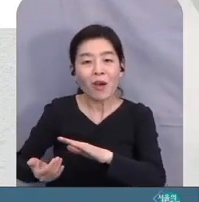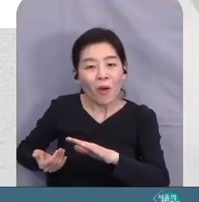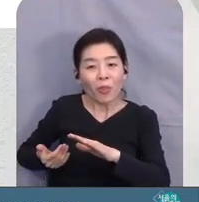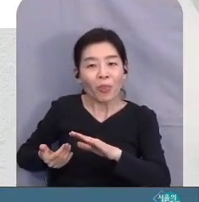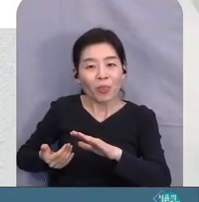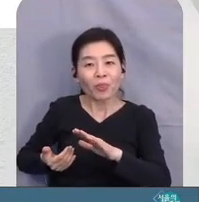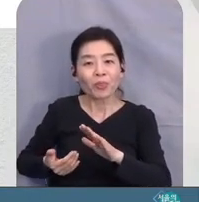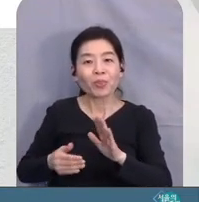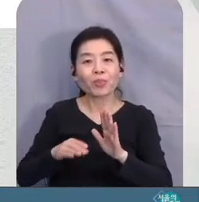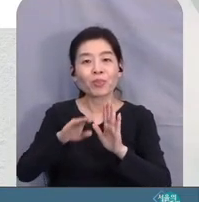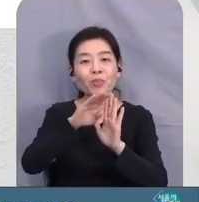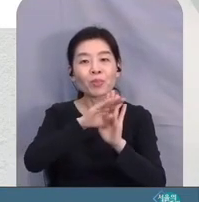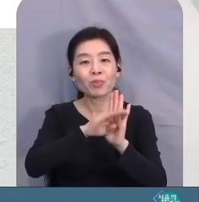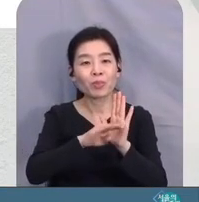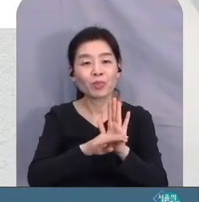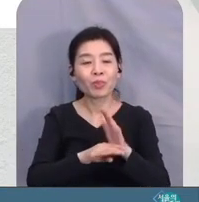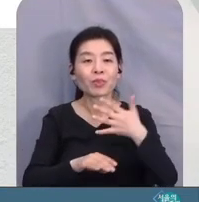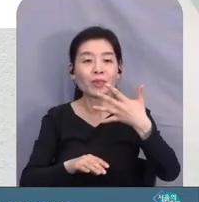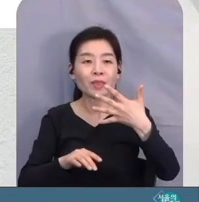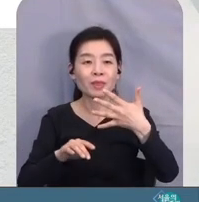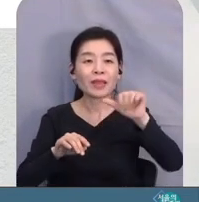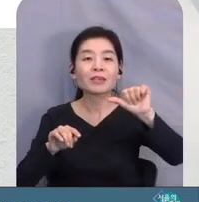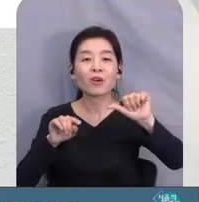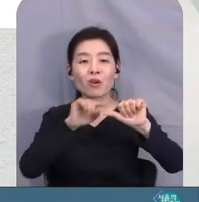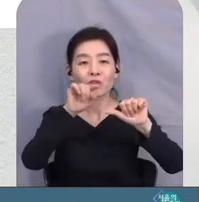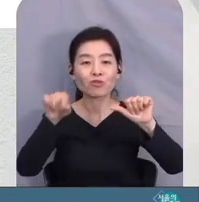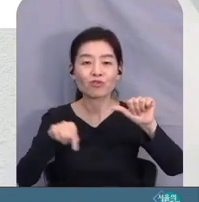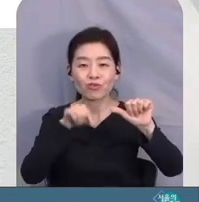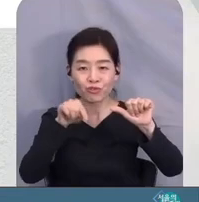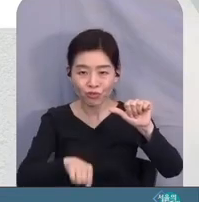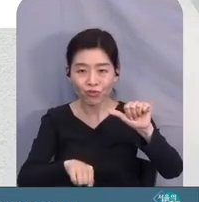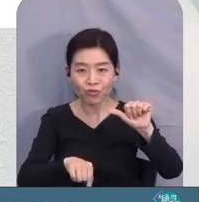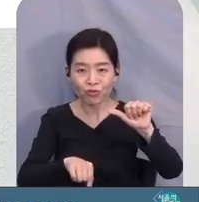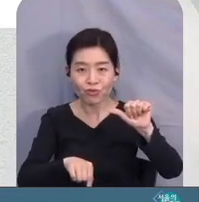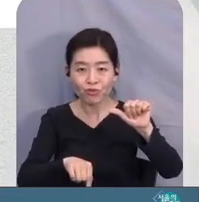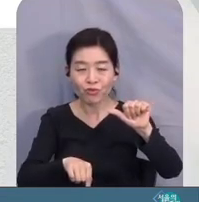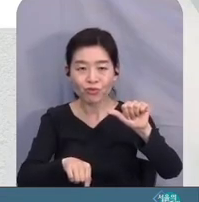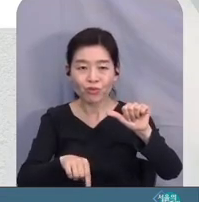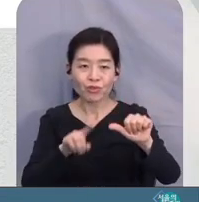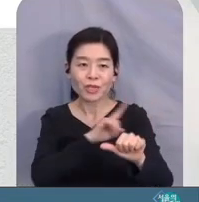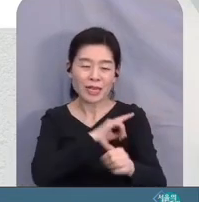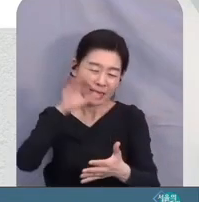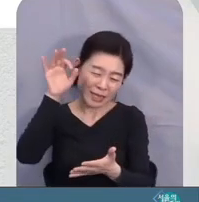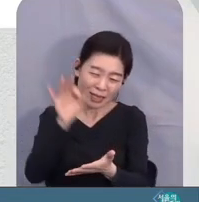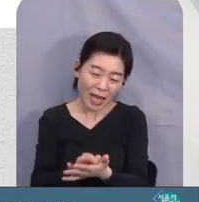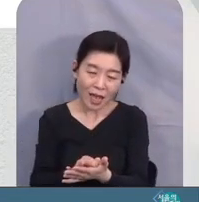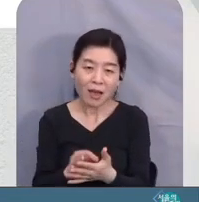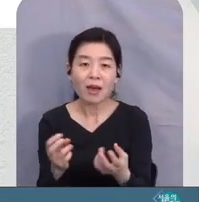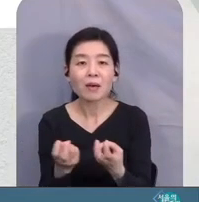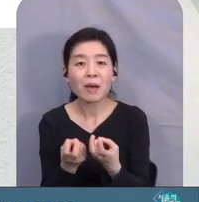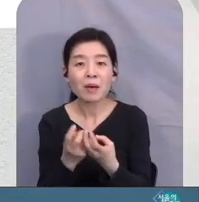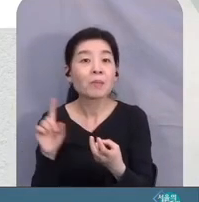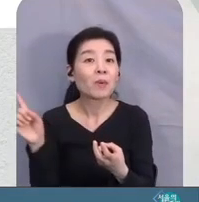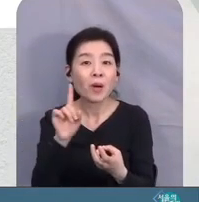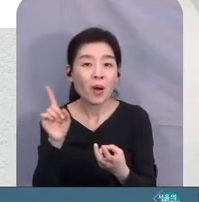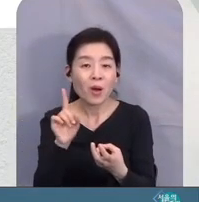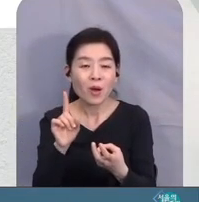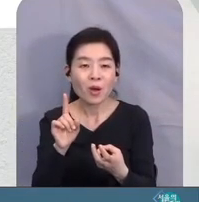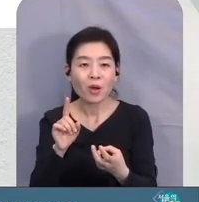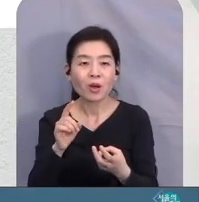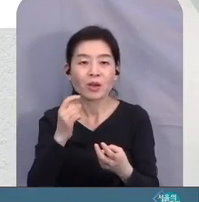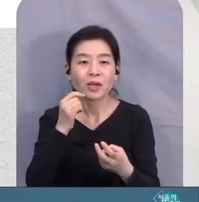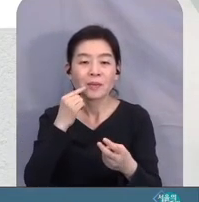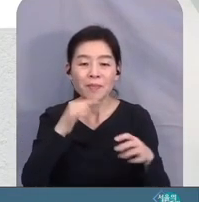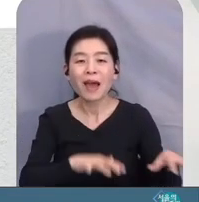했어요. 그 다섯 가지 옵션 중에 가장 돈이 싸게 들어가는 게 물에다가